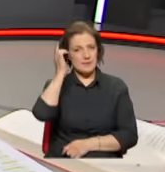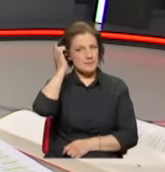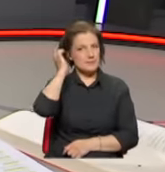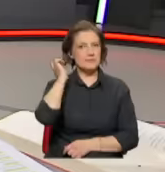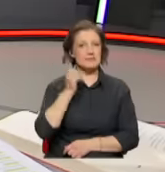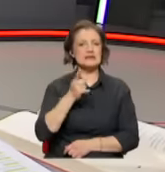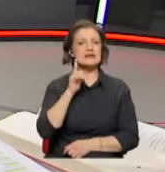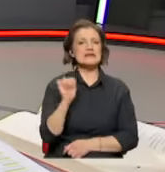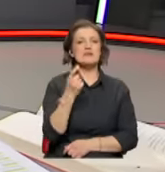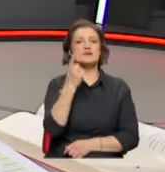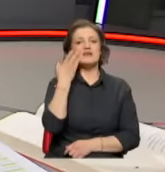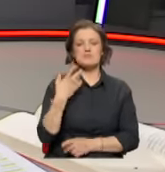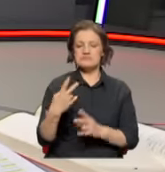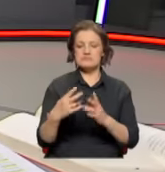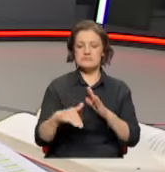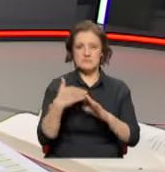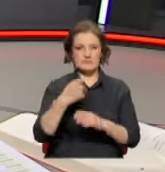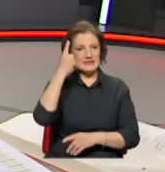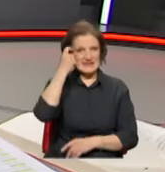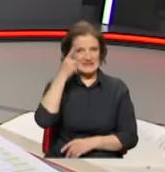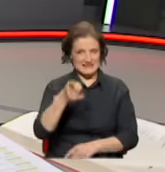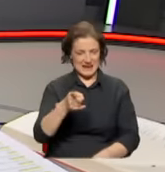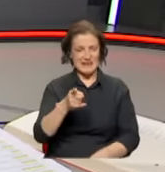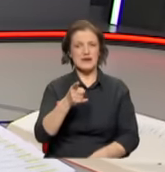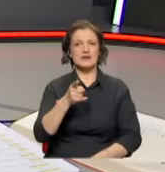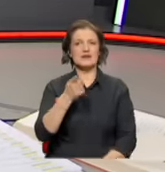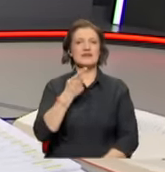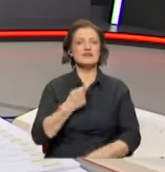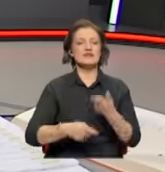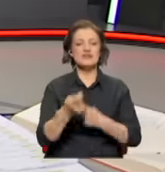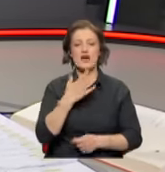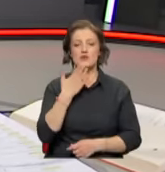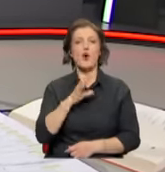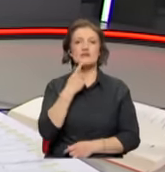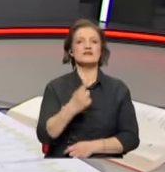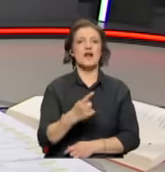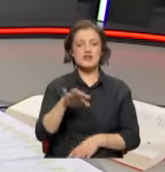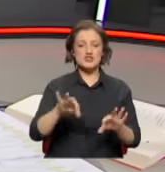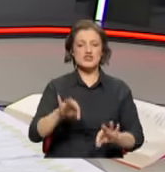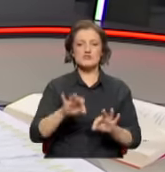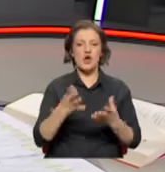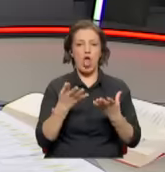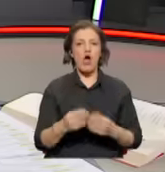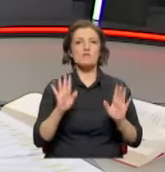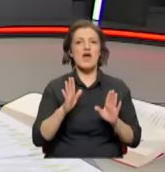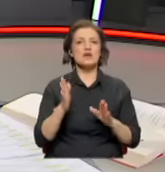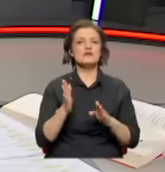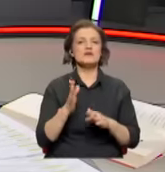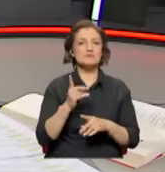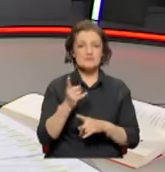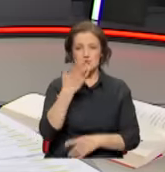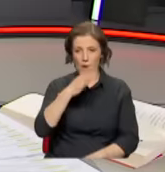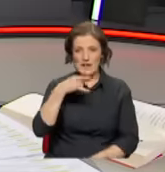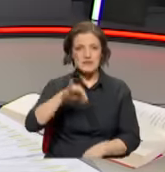Bakın, kıymetli bir izleyicimiz diyor ki, İsrail'le ticaret yok dediler. şimdi olmayan şeye kısıtlama